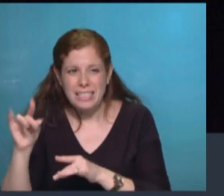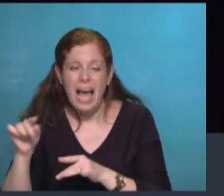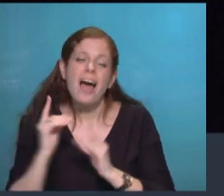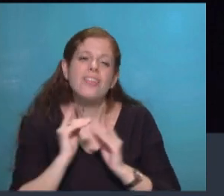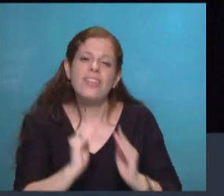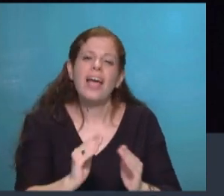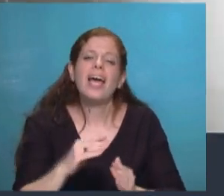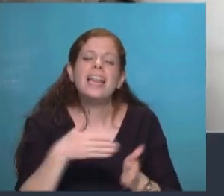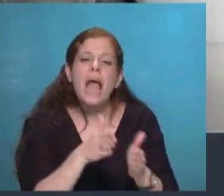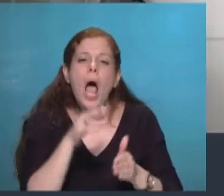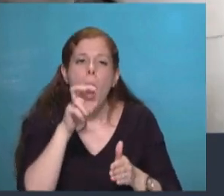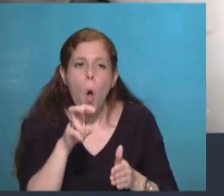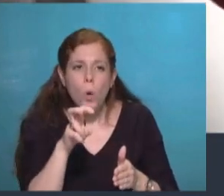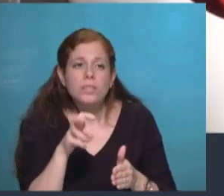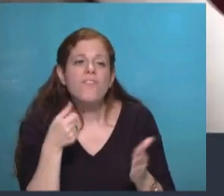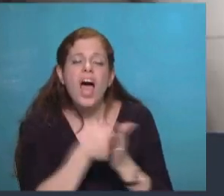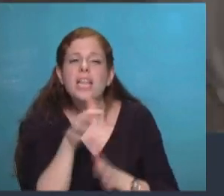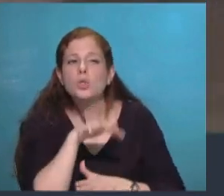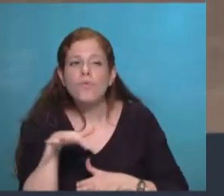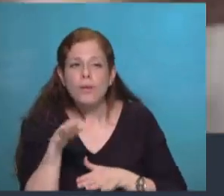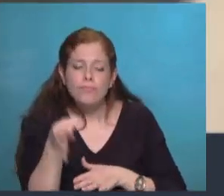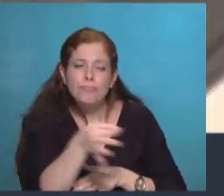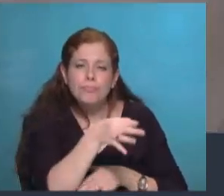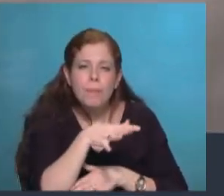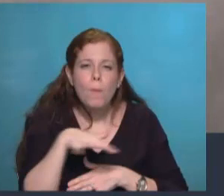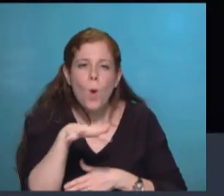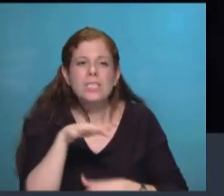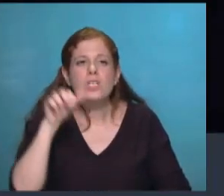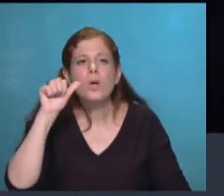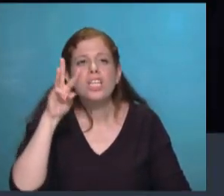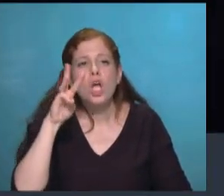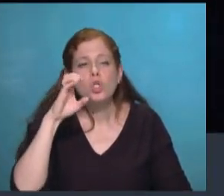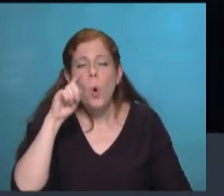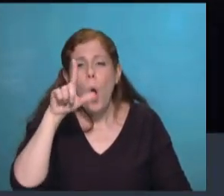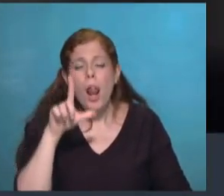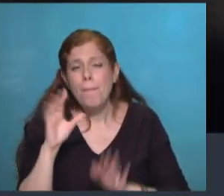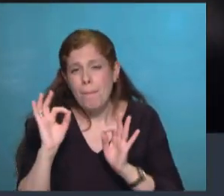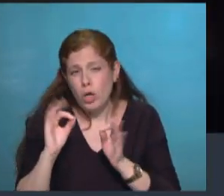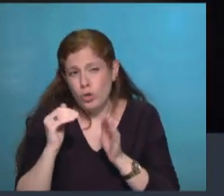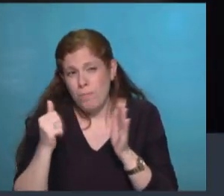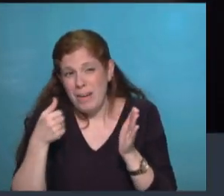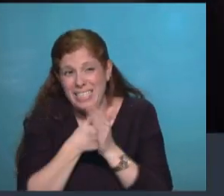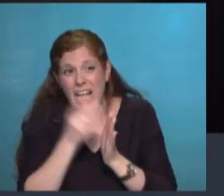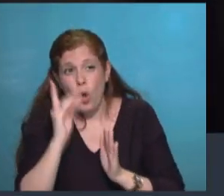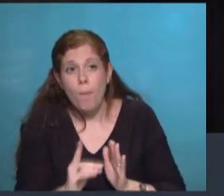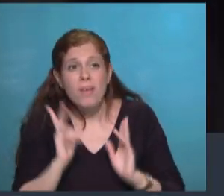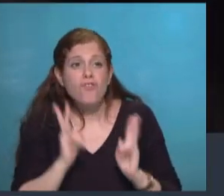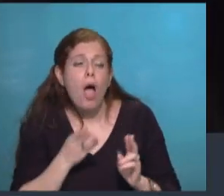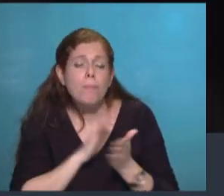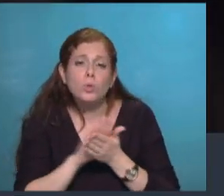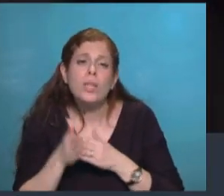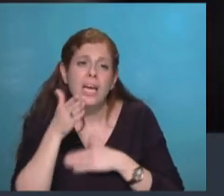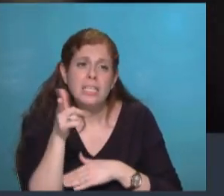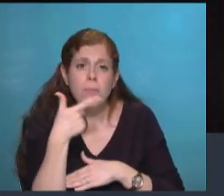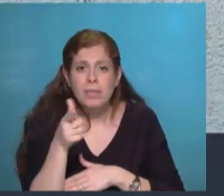עוז שבמרכזה, ועד היישובים במועצה האזורית אשכול ממש בקצה הדרומי. ואפשר פשוט להיכנס עם